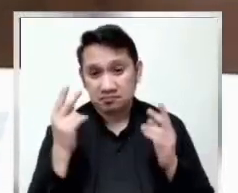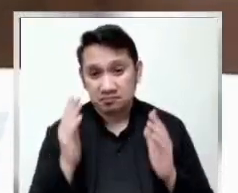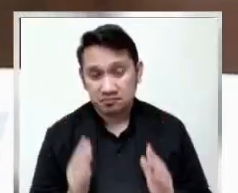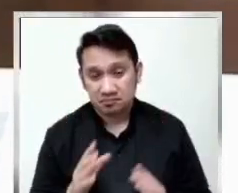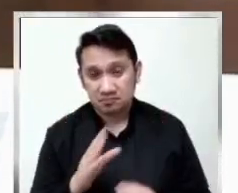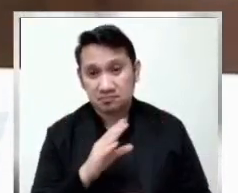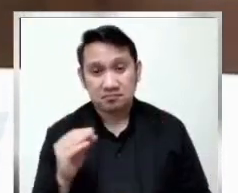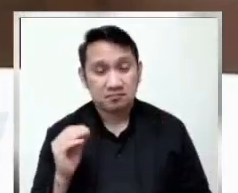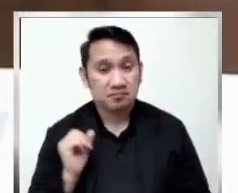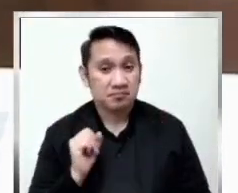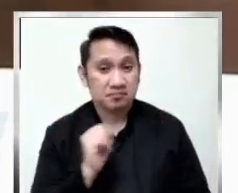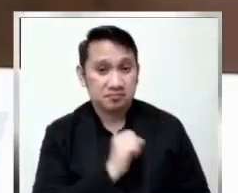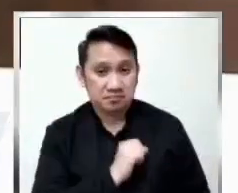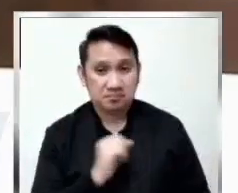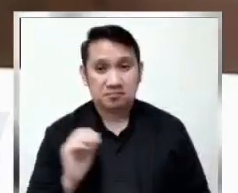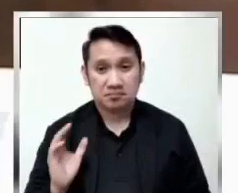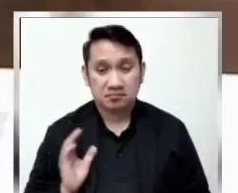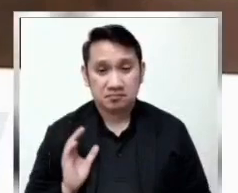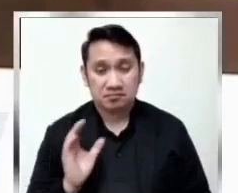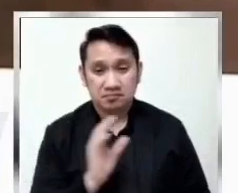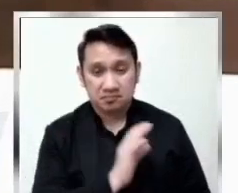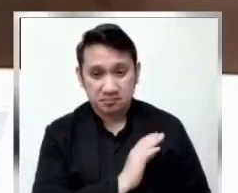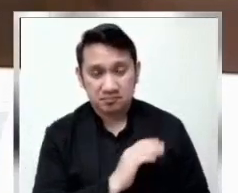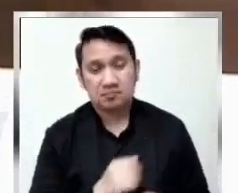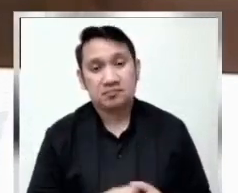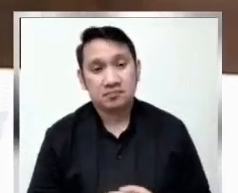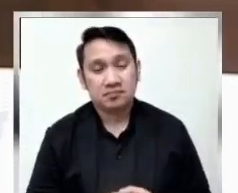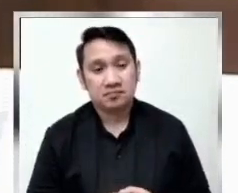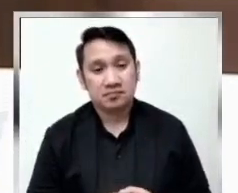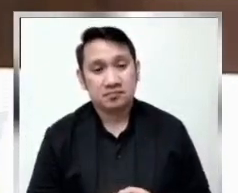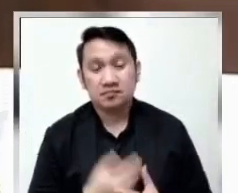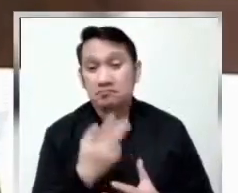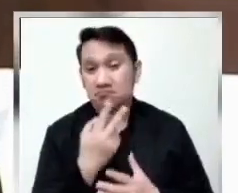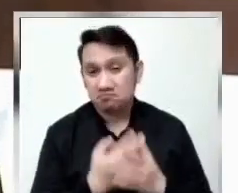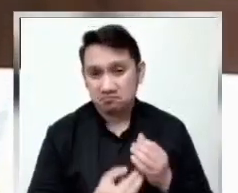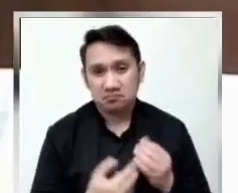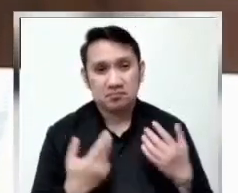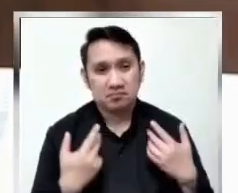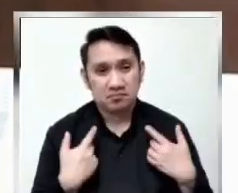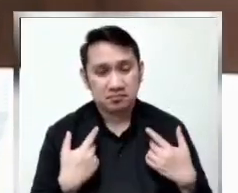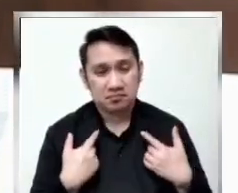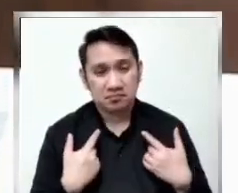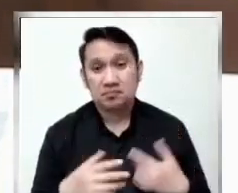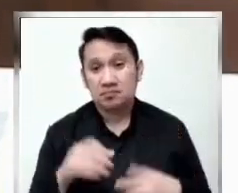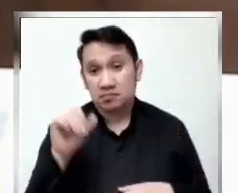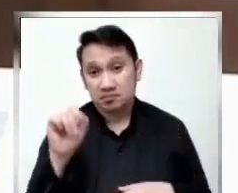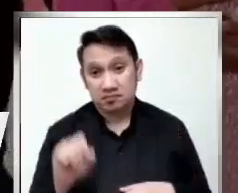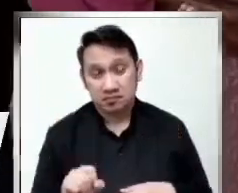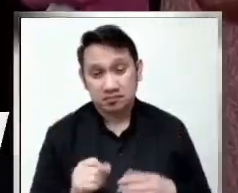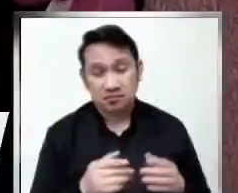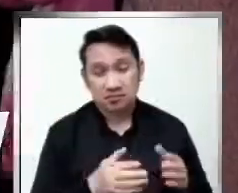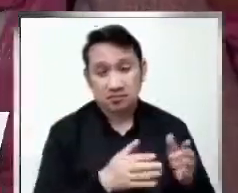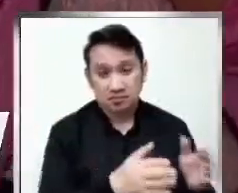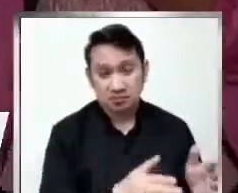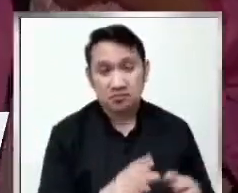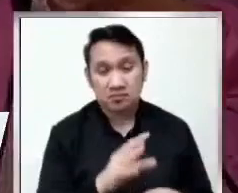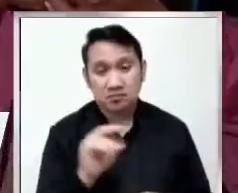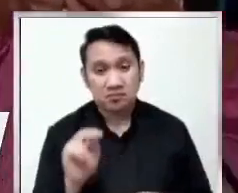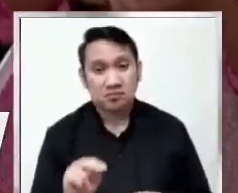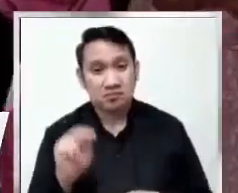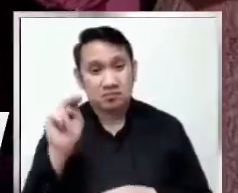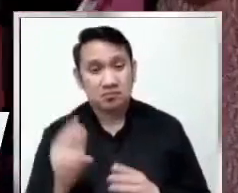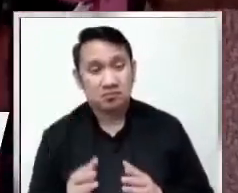our congressmen, congresswomen, both ano, South Lobby and North Lobby. Bago